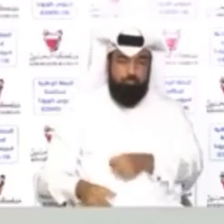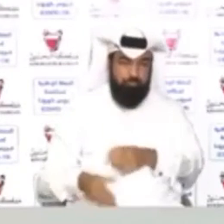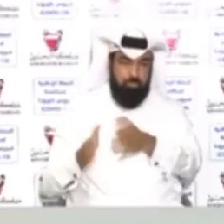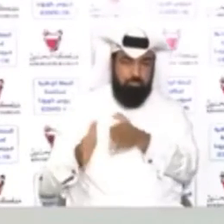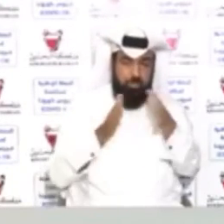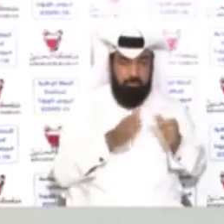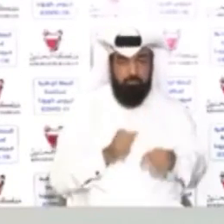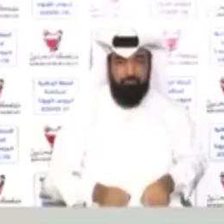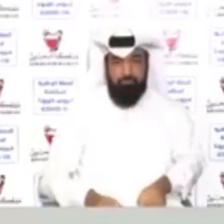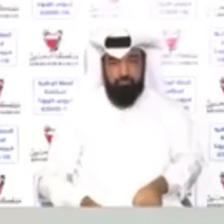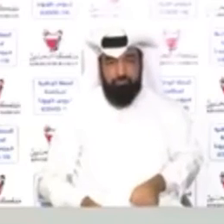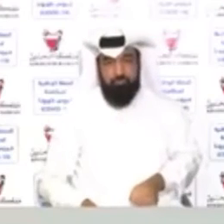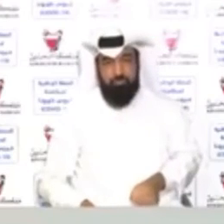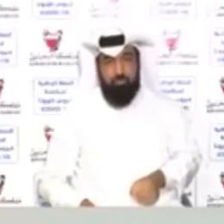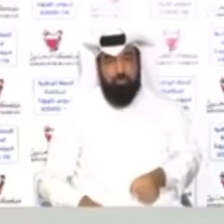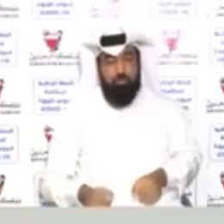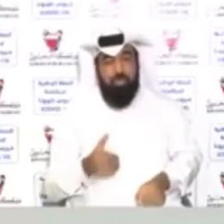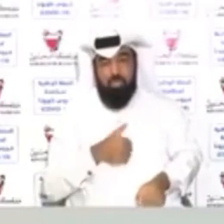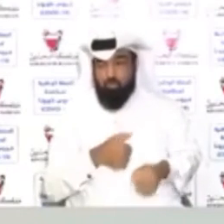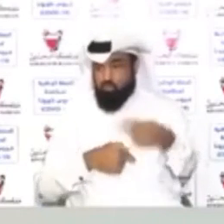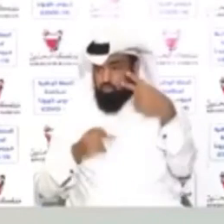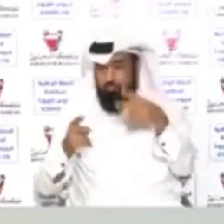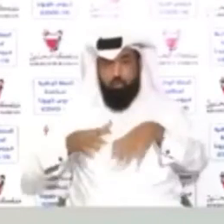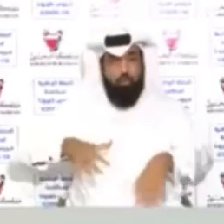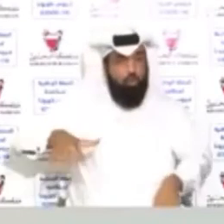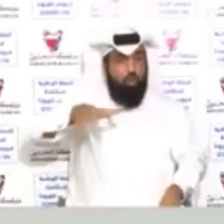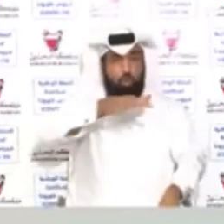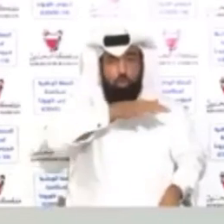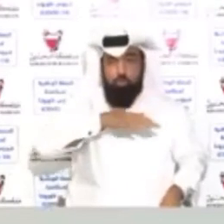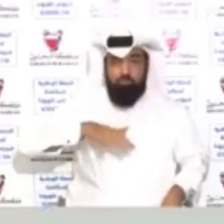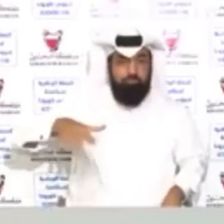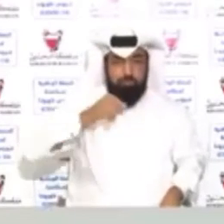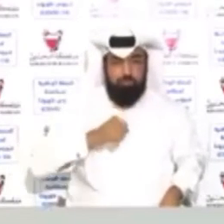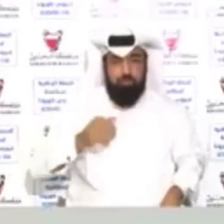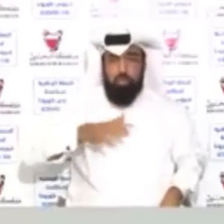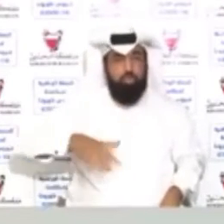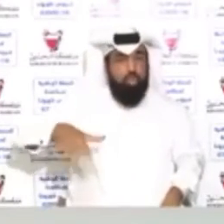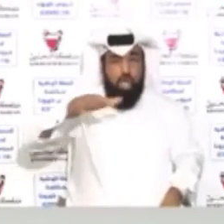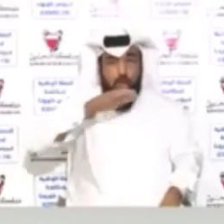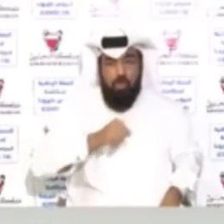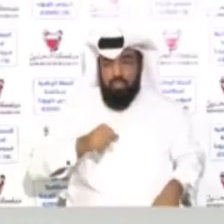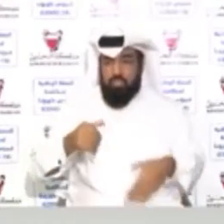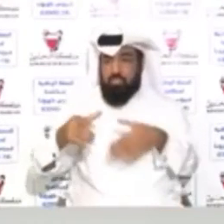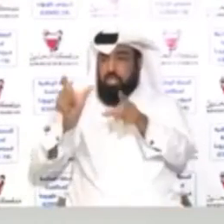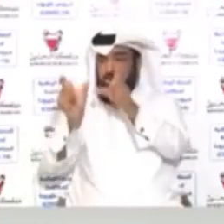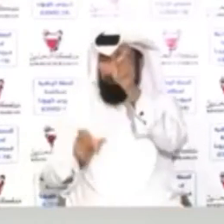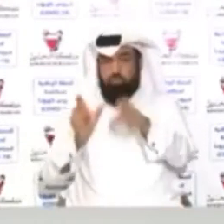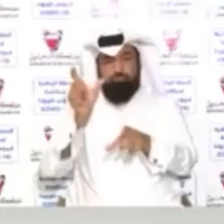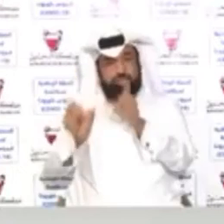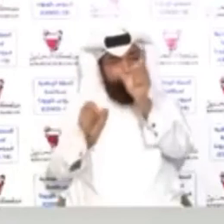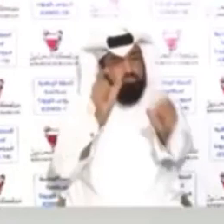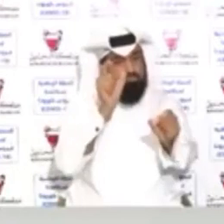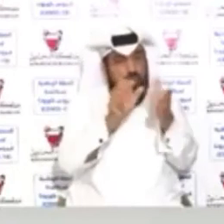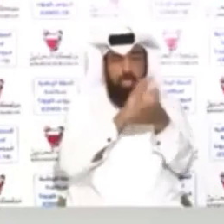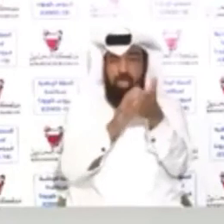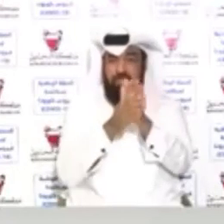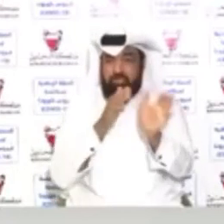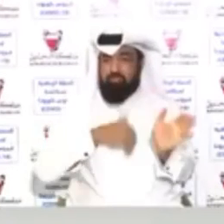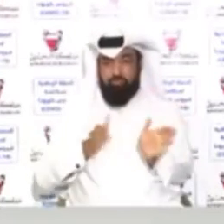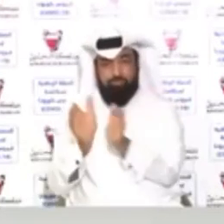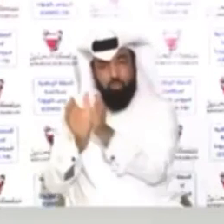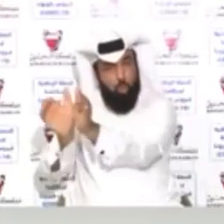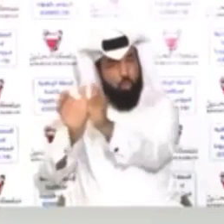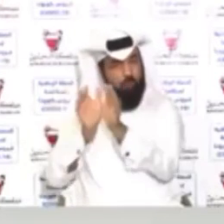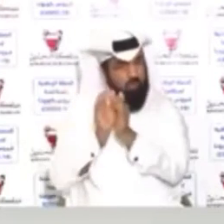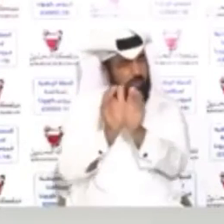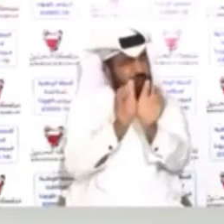كانت حالته إيجابية نشوف جميع المخالطين القريبين منه ويتم الحجر عليهم، ومن بعدهم عامة نبتدي بفحص